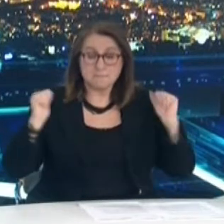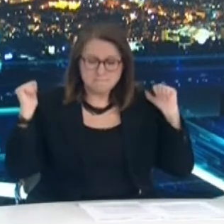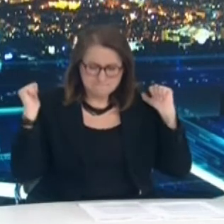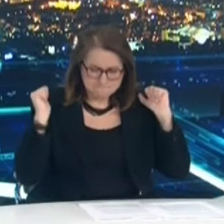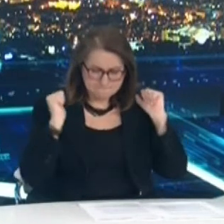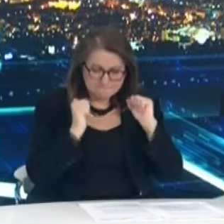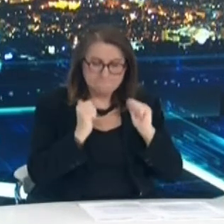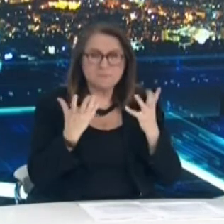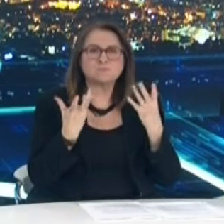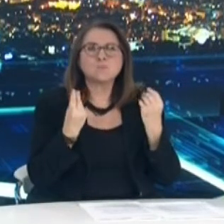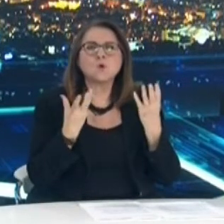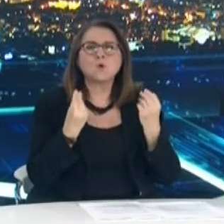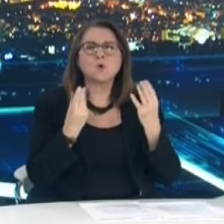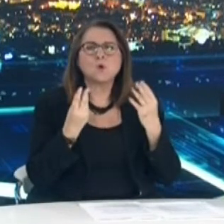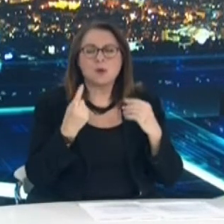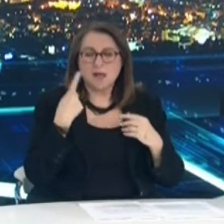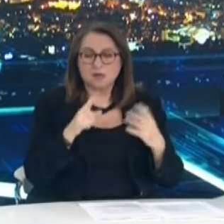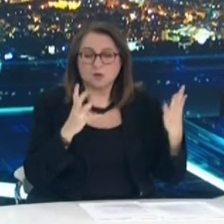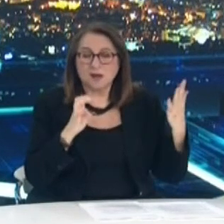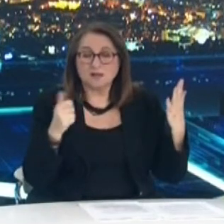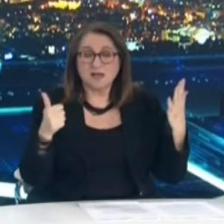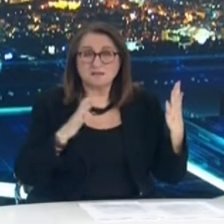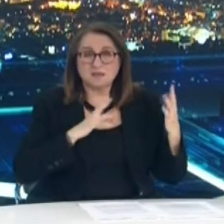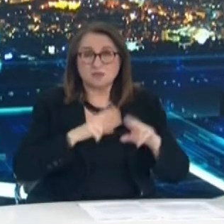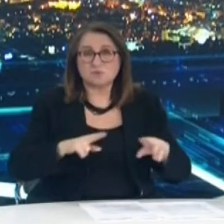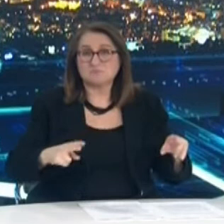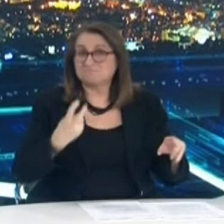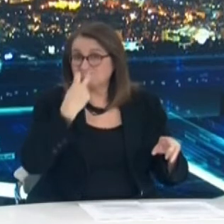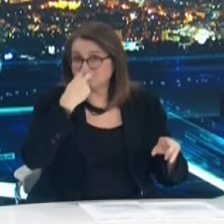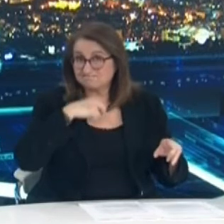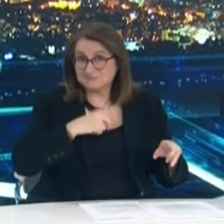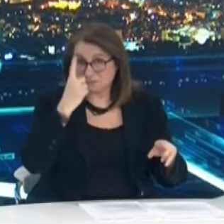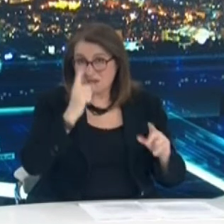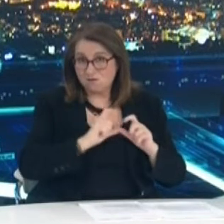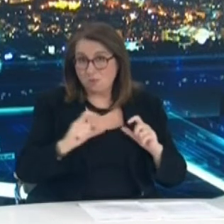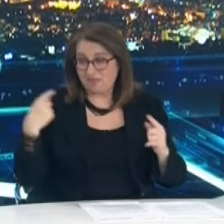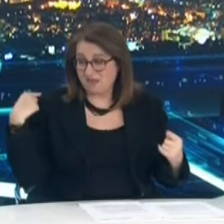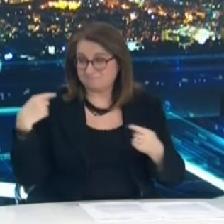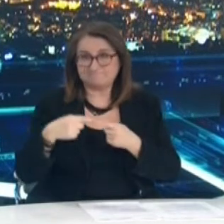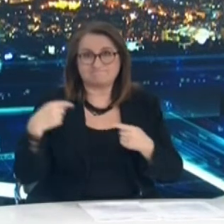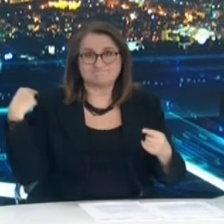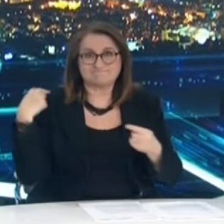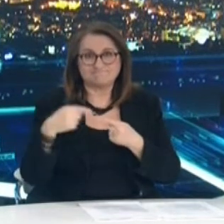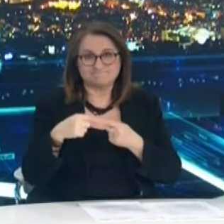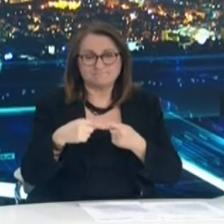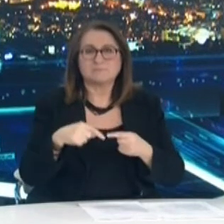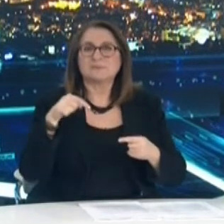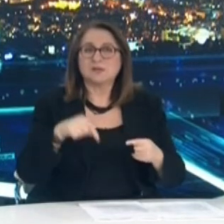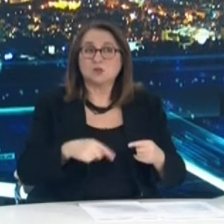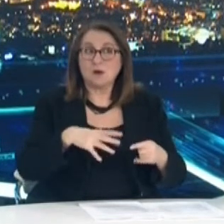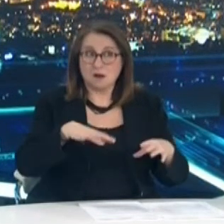200 συνάνθρωποι μας, 196, διασωληνώθηκαν, αυξάνοντας την πληρότητα των meth COVID.